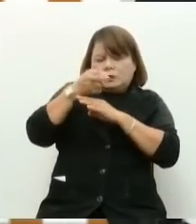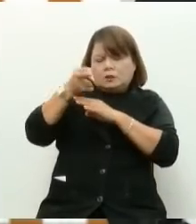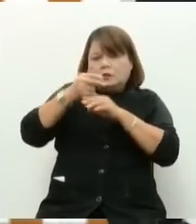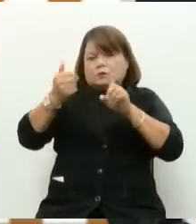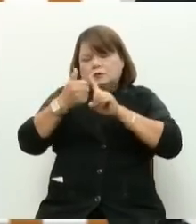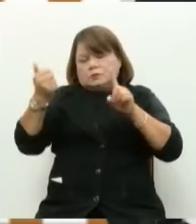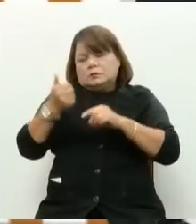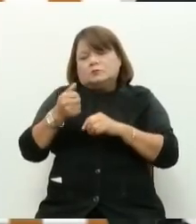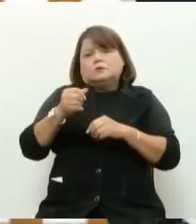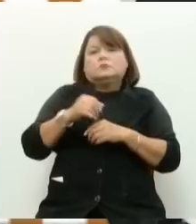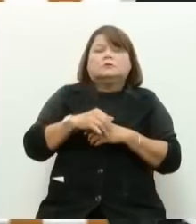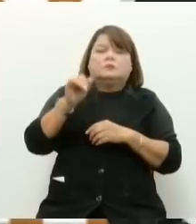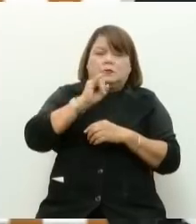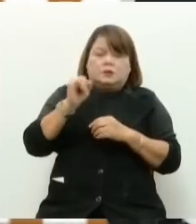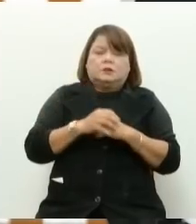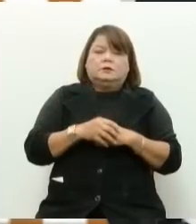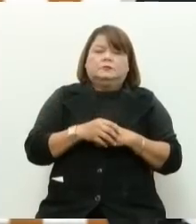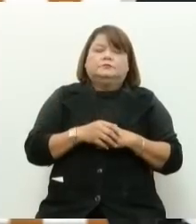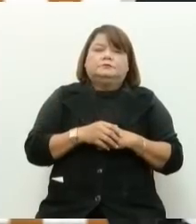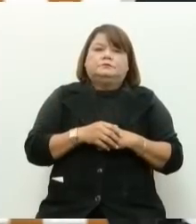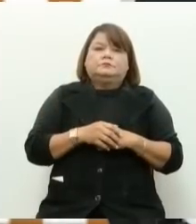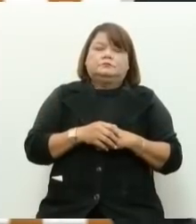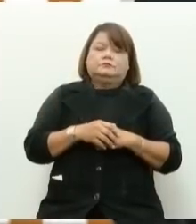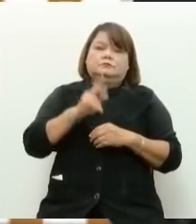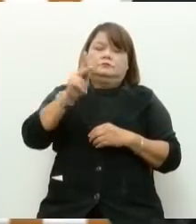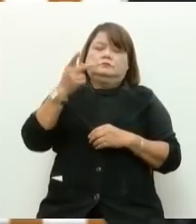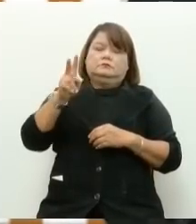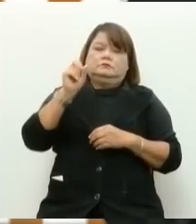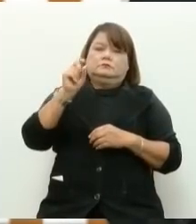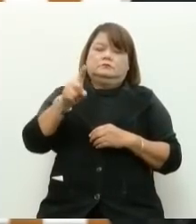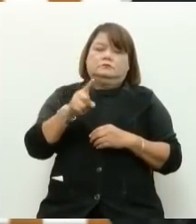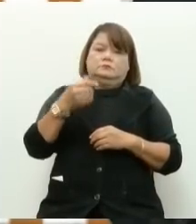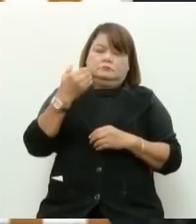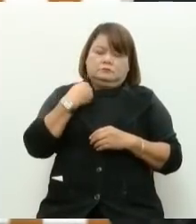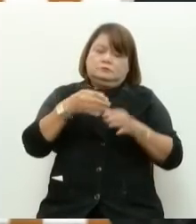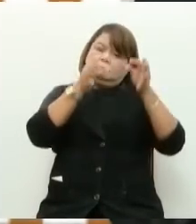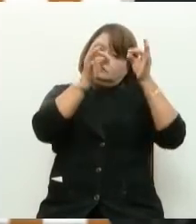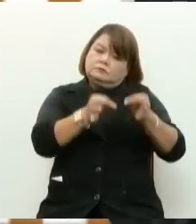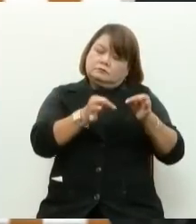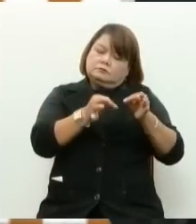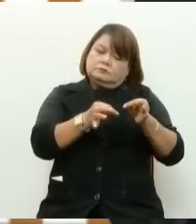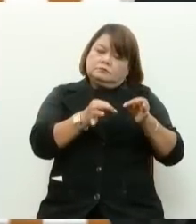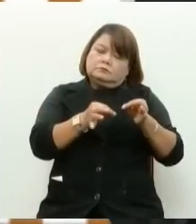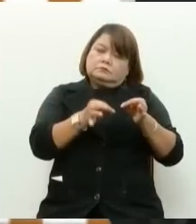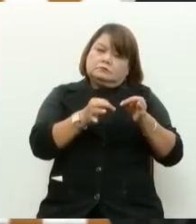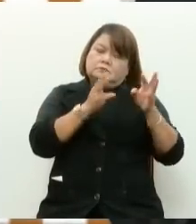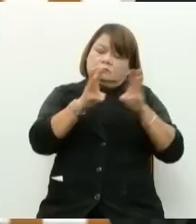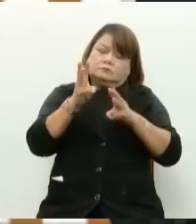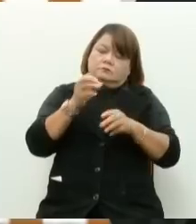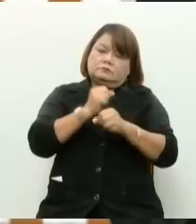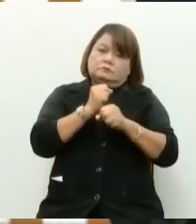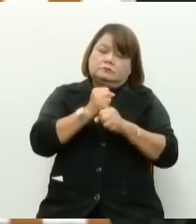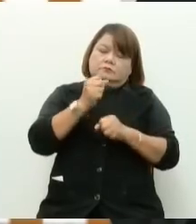นี้นะคะก็เดี๋ยวเราจะมารับฟังกันนะคะว่าทางกกส.เองแหละเรามีมติออกมาเป็นแนวปฏิบัตินะคะที่